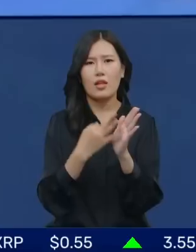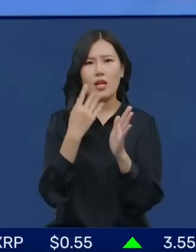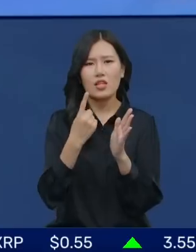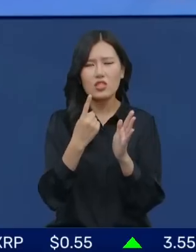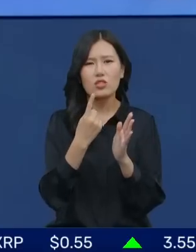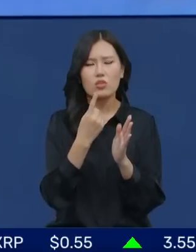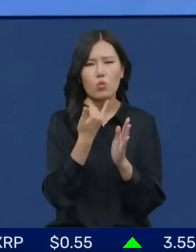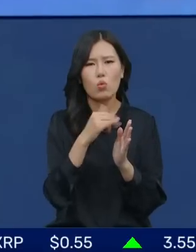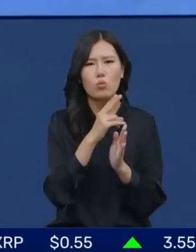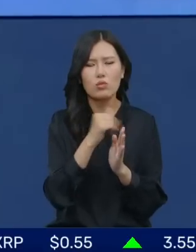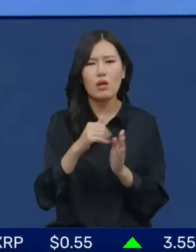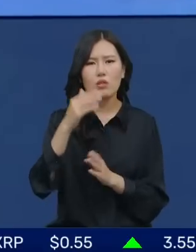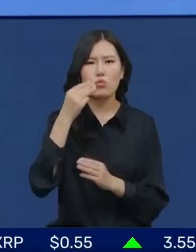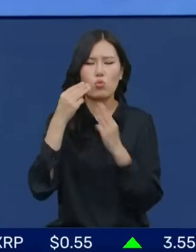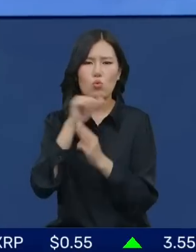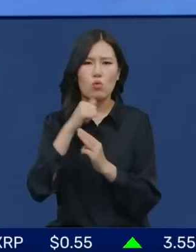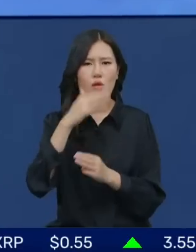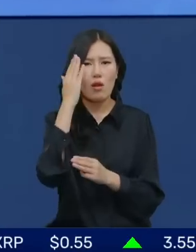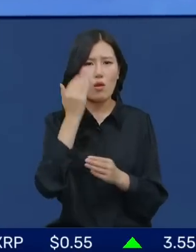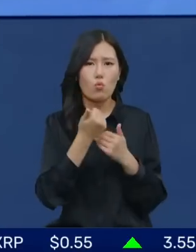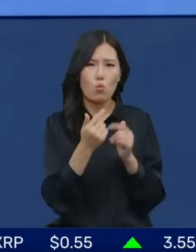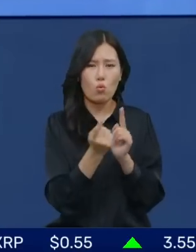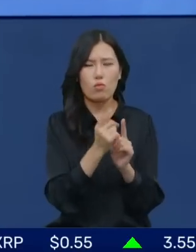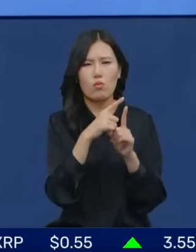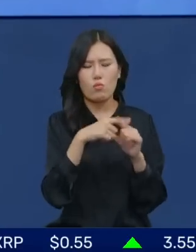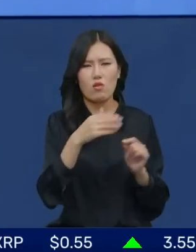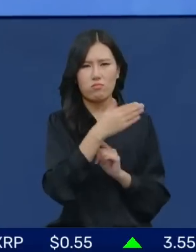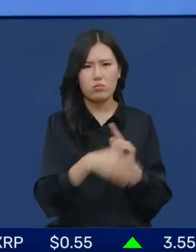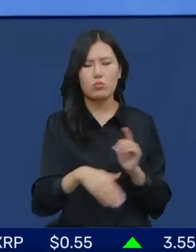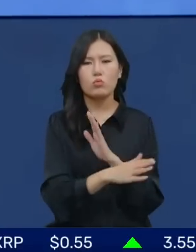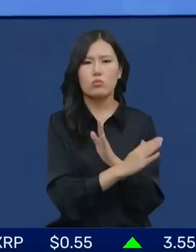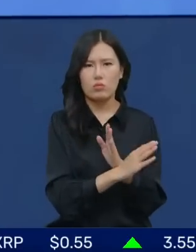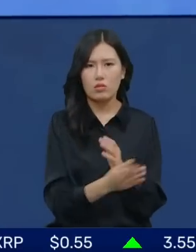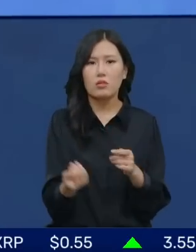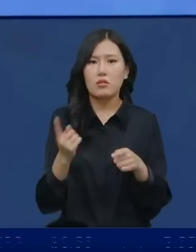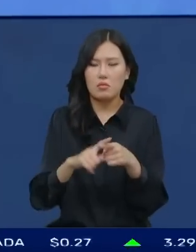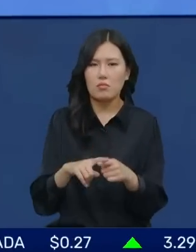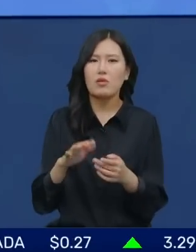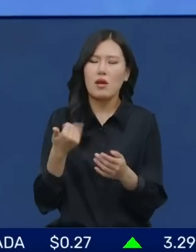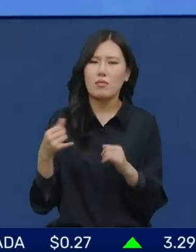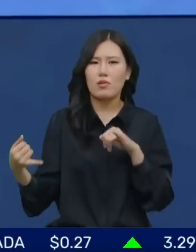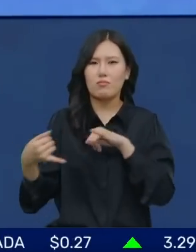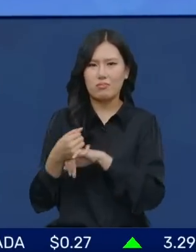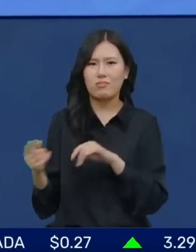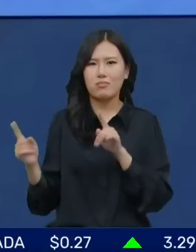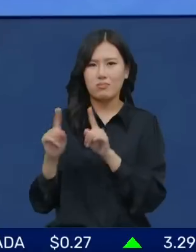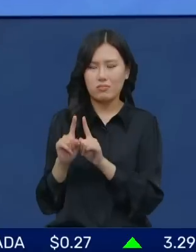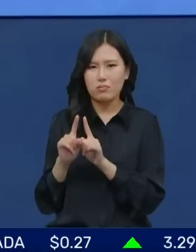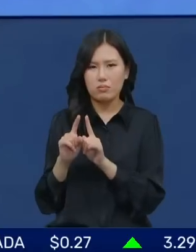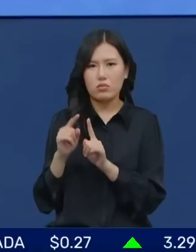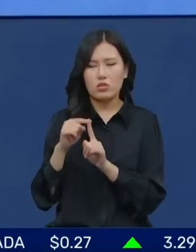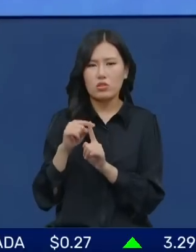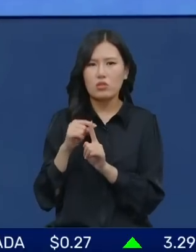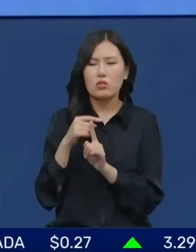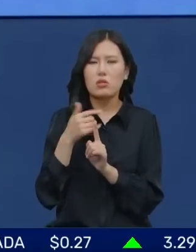гарсан нь хайрцангуй өндөртөө. За бас нэг маргаанд агуулах заалт бол гэр бүлийн 2-ын 1 нь хүүсээ солиулбал гэр бүл цацлана гэсэн заалт шинээр